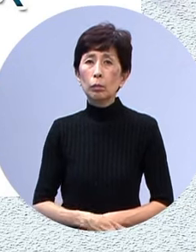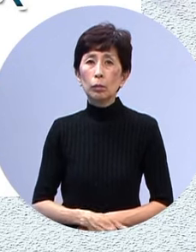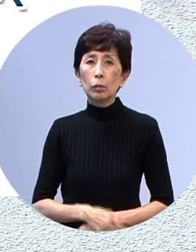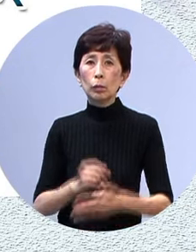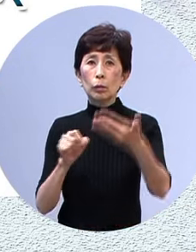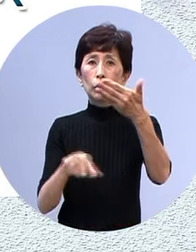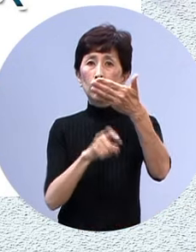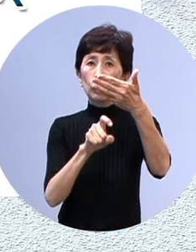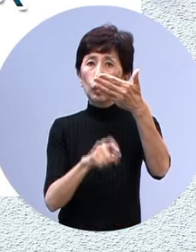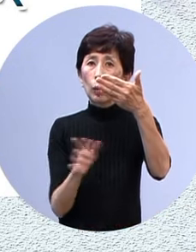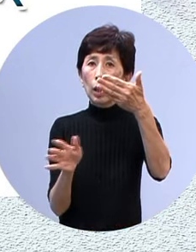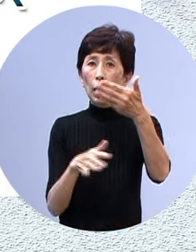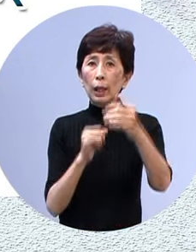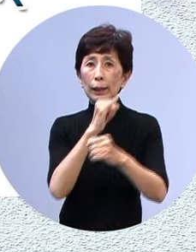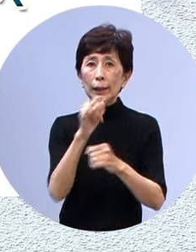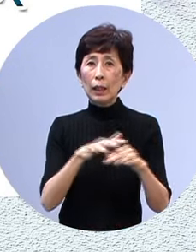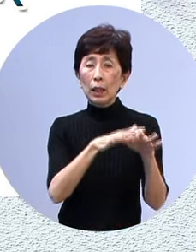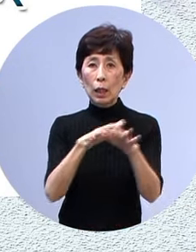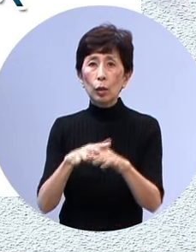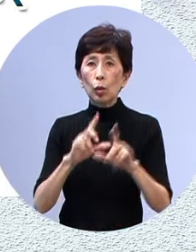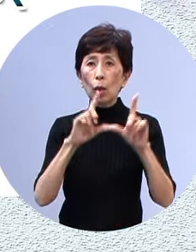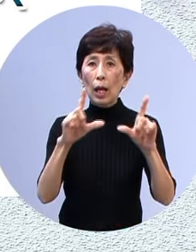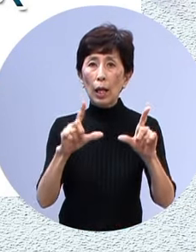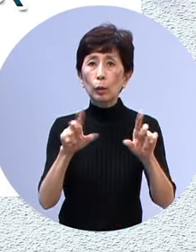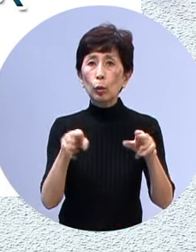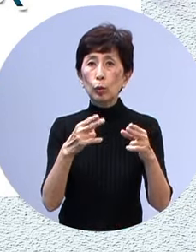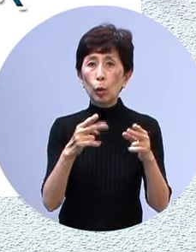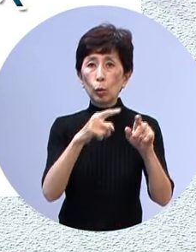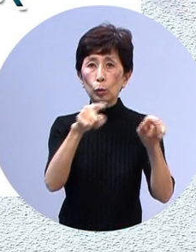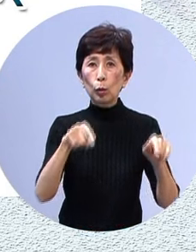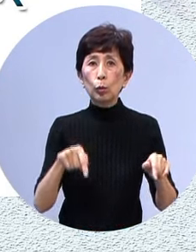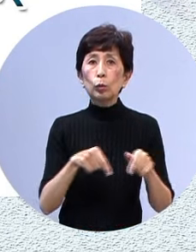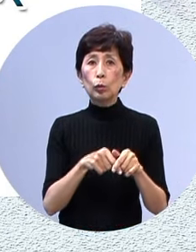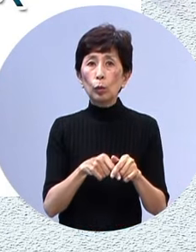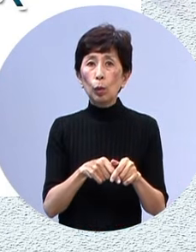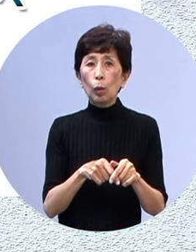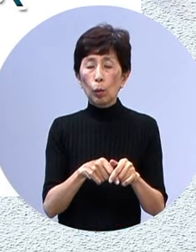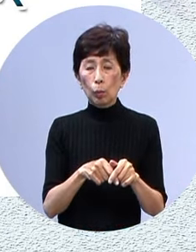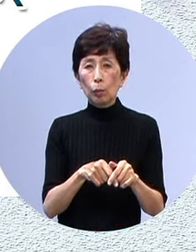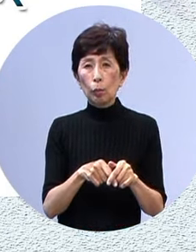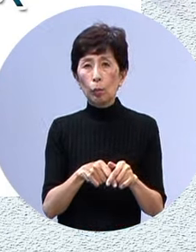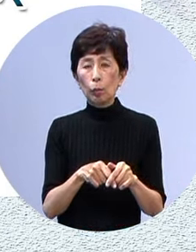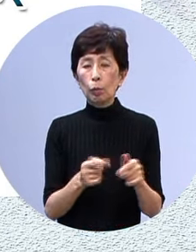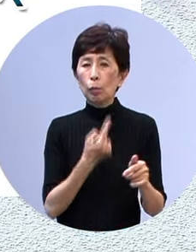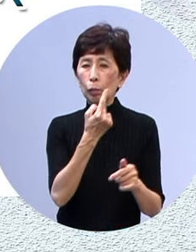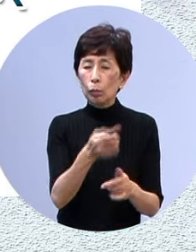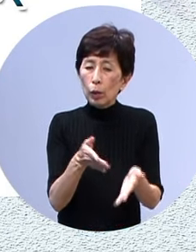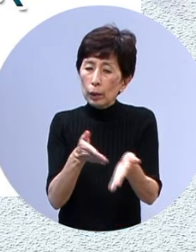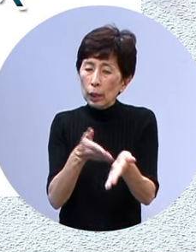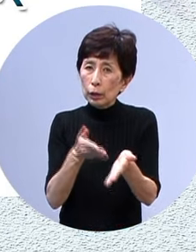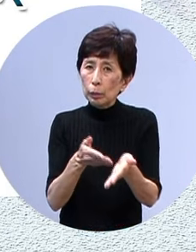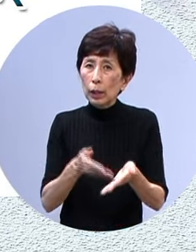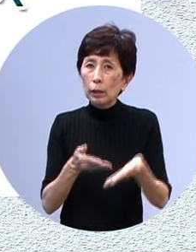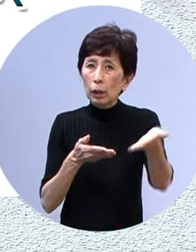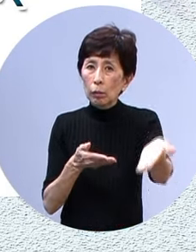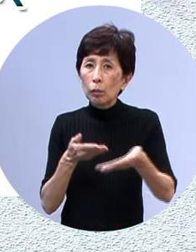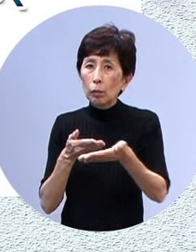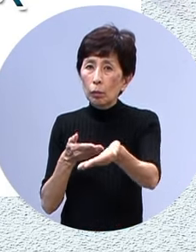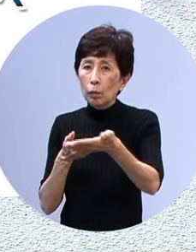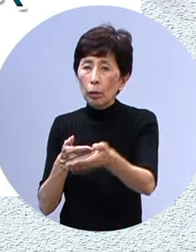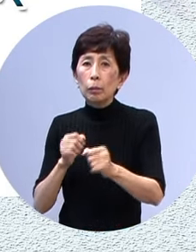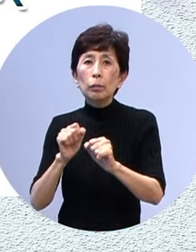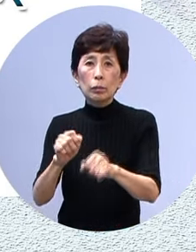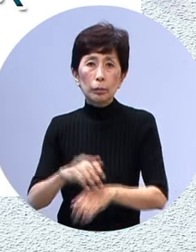き、9月10日からインターネット回答用の調査書類を主体の方に調査の趣旨を説明した上で配布します